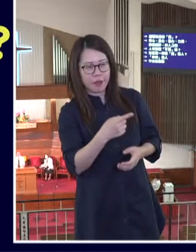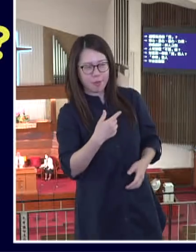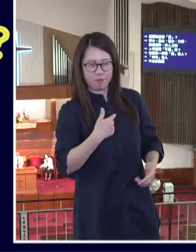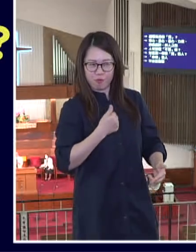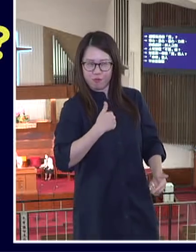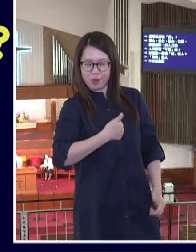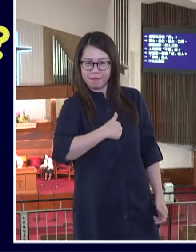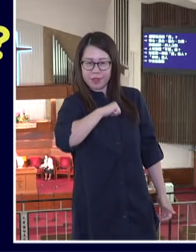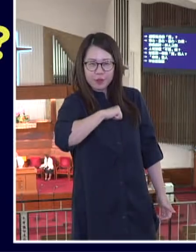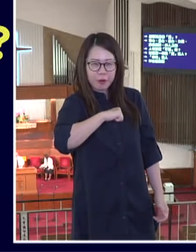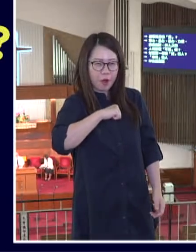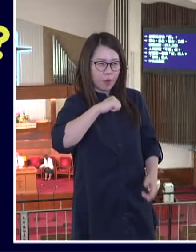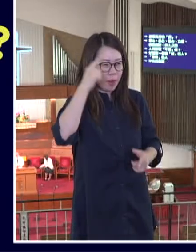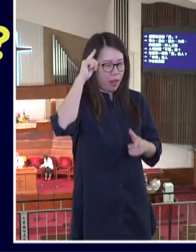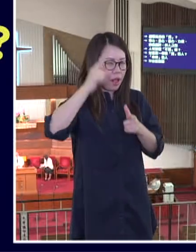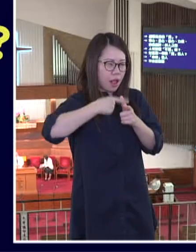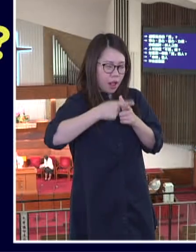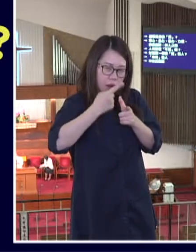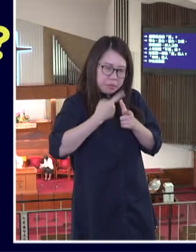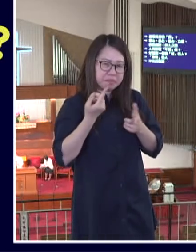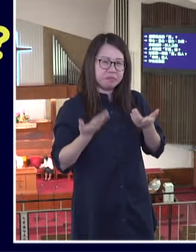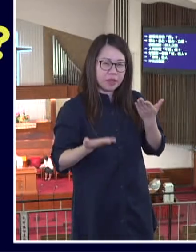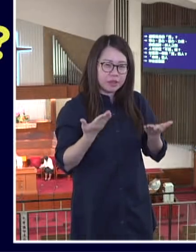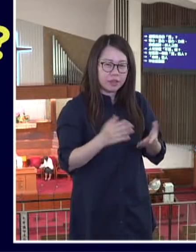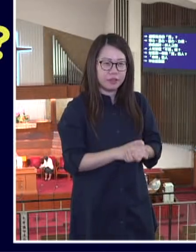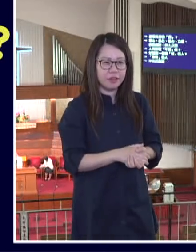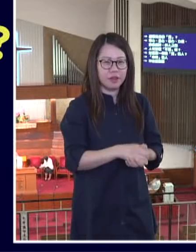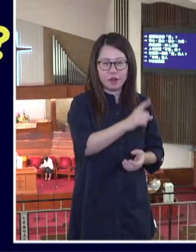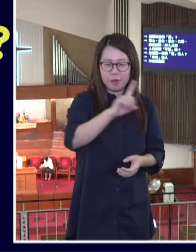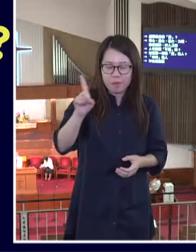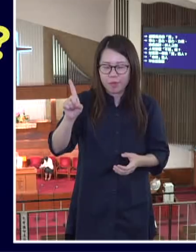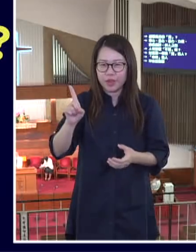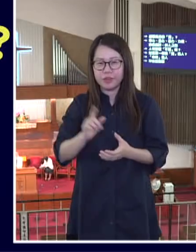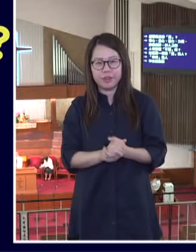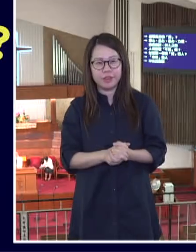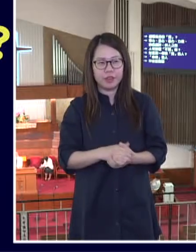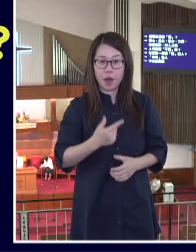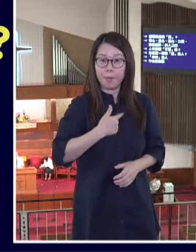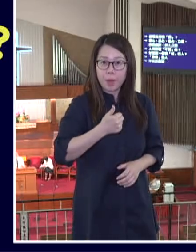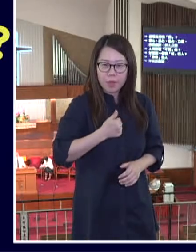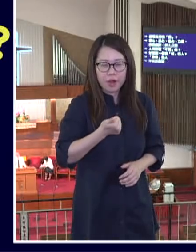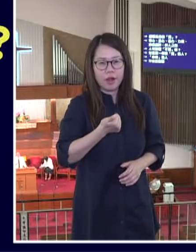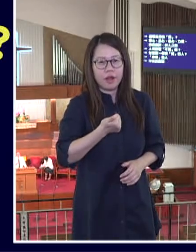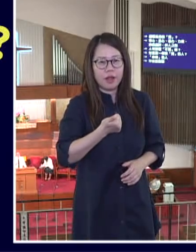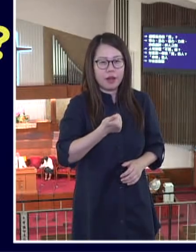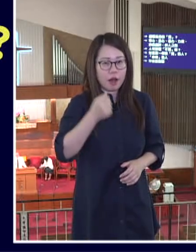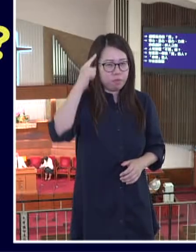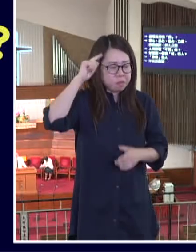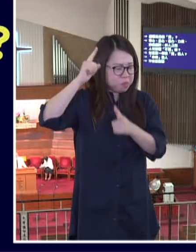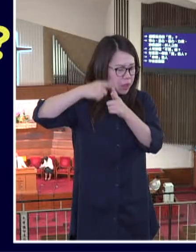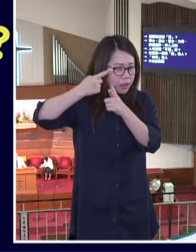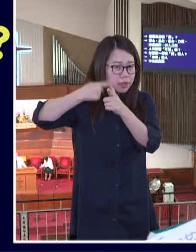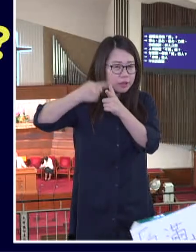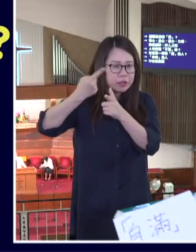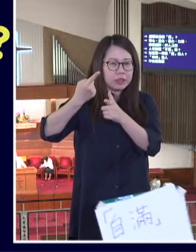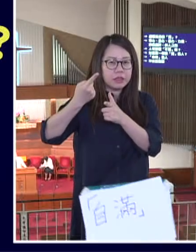即是你不知道，其实不是知你知道，即自满的人有时即都会知道，但有时甚至有些人可能有不自觉的满